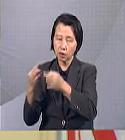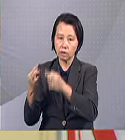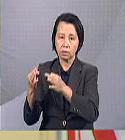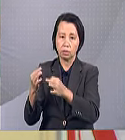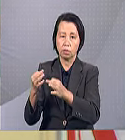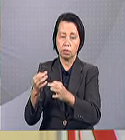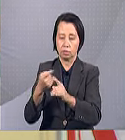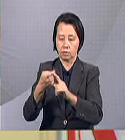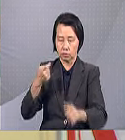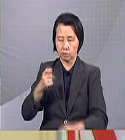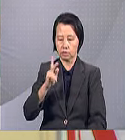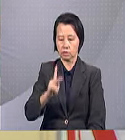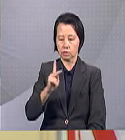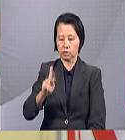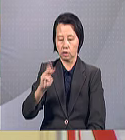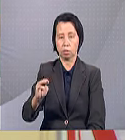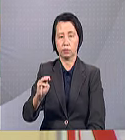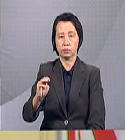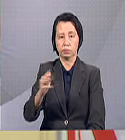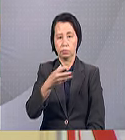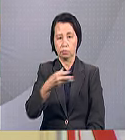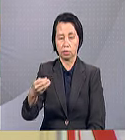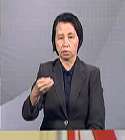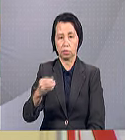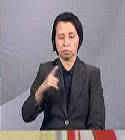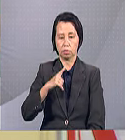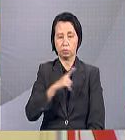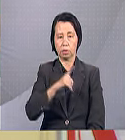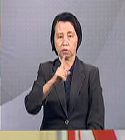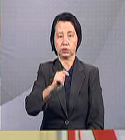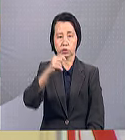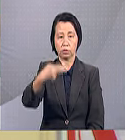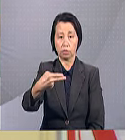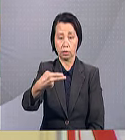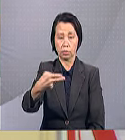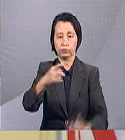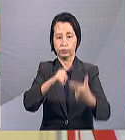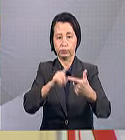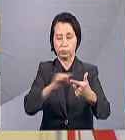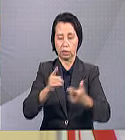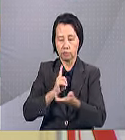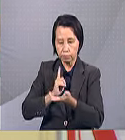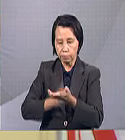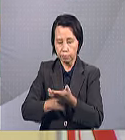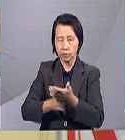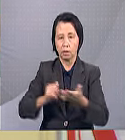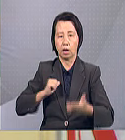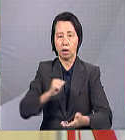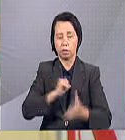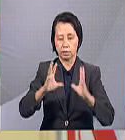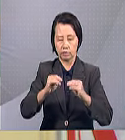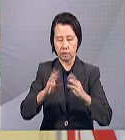oleh Kementerian Kesihatan Malaysia dan Lembaga Tabung Haji serta perbincangan ahli-ahli